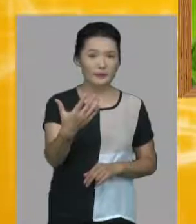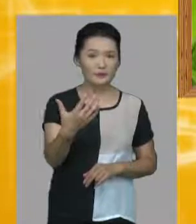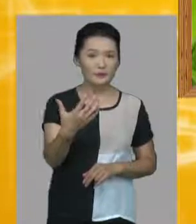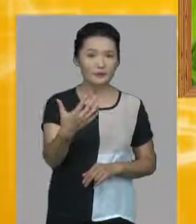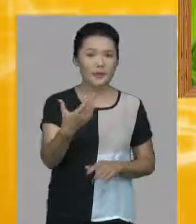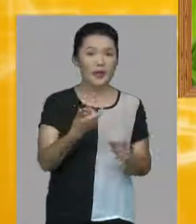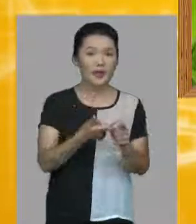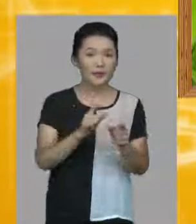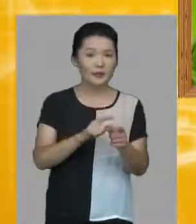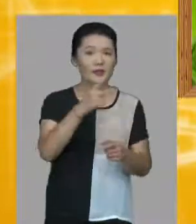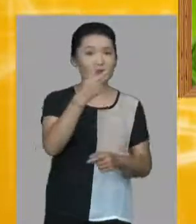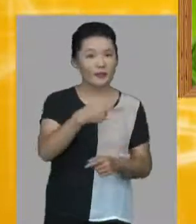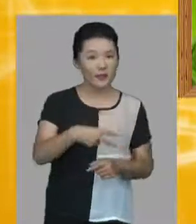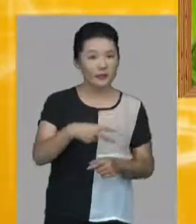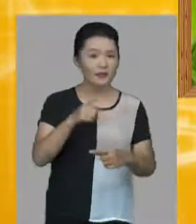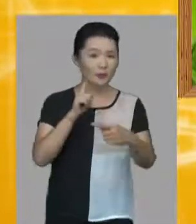25 это